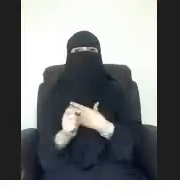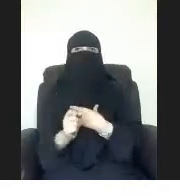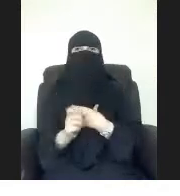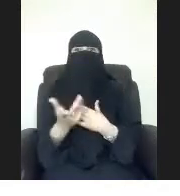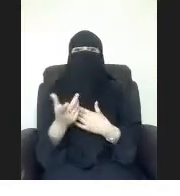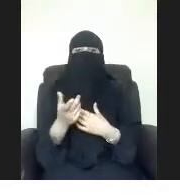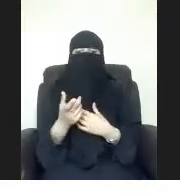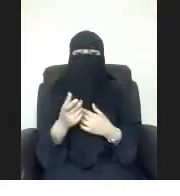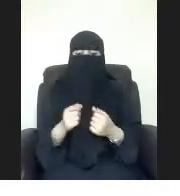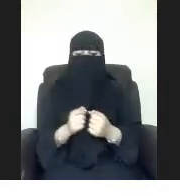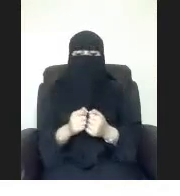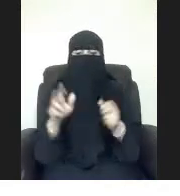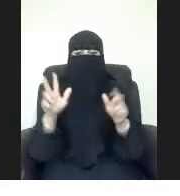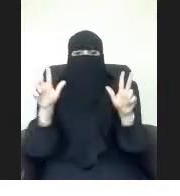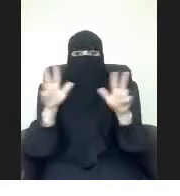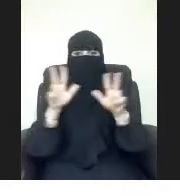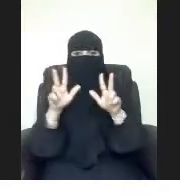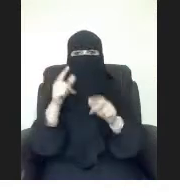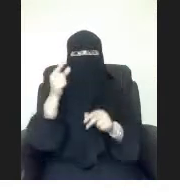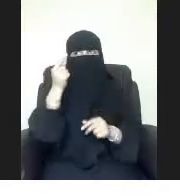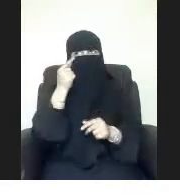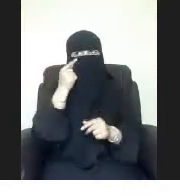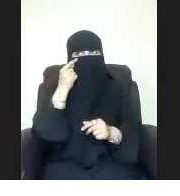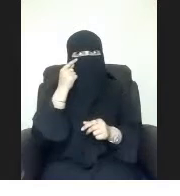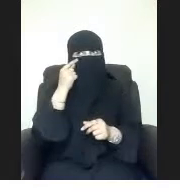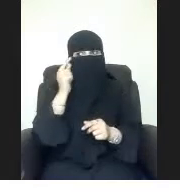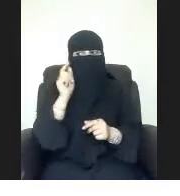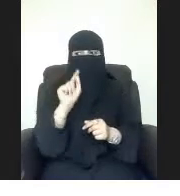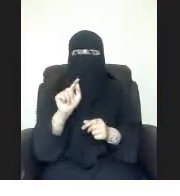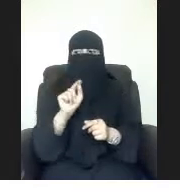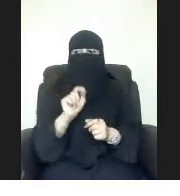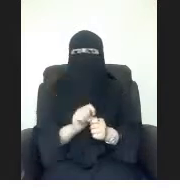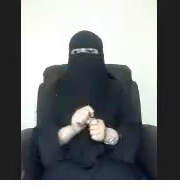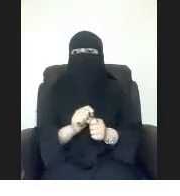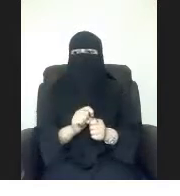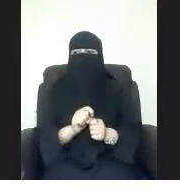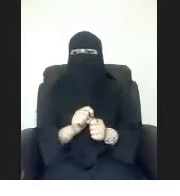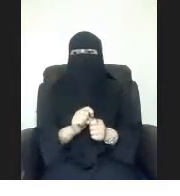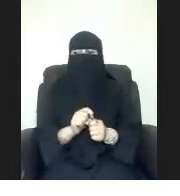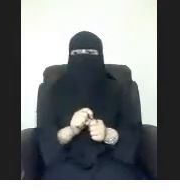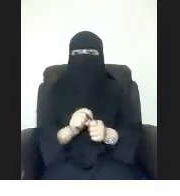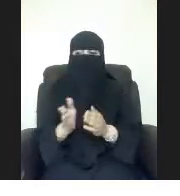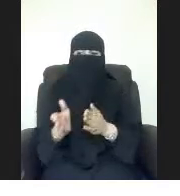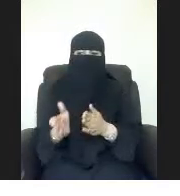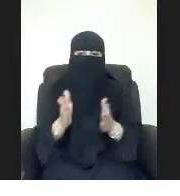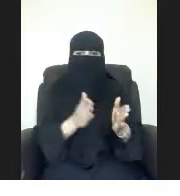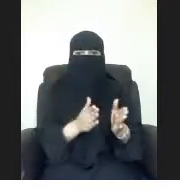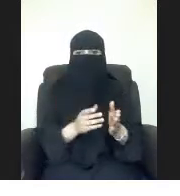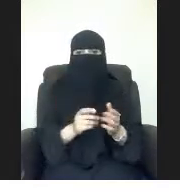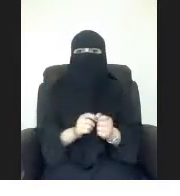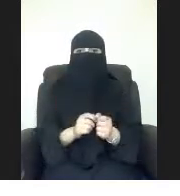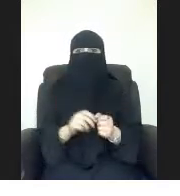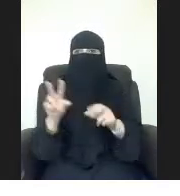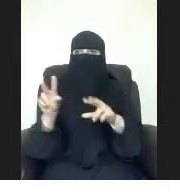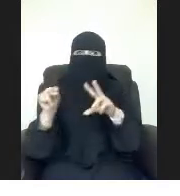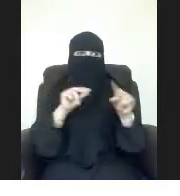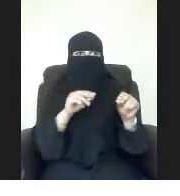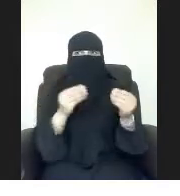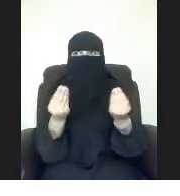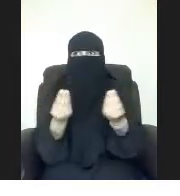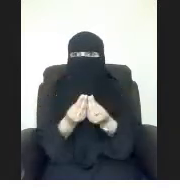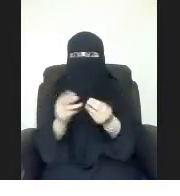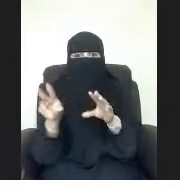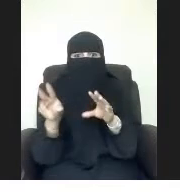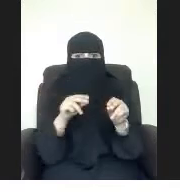ما المكاسب التي ستتحقق من النظام الجديد؟ المقارنات مرجعية، نشوف مدرسة فلوريدا الافتراضية،